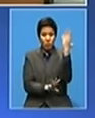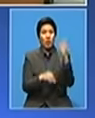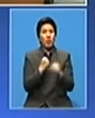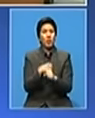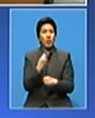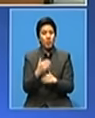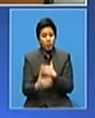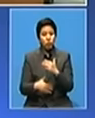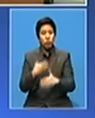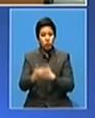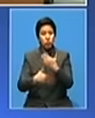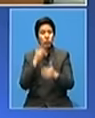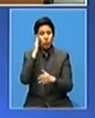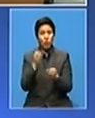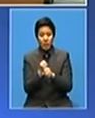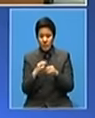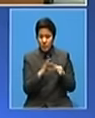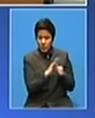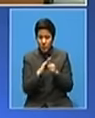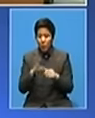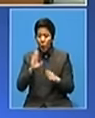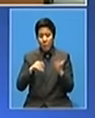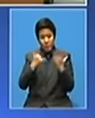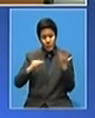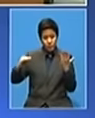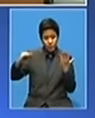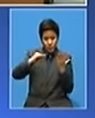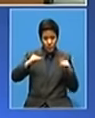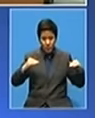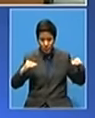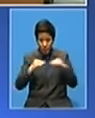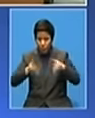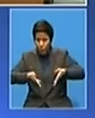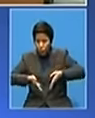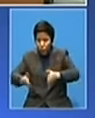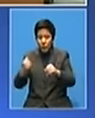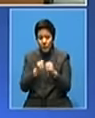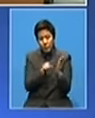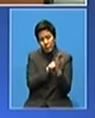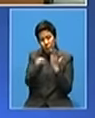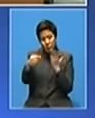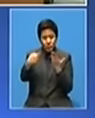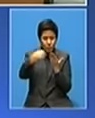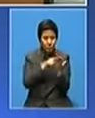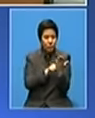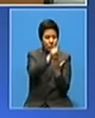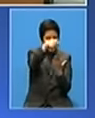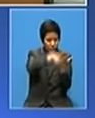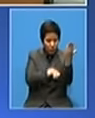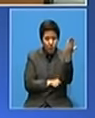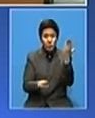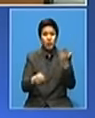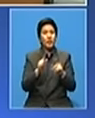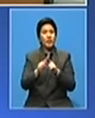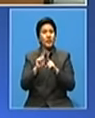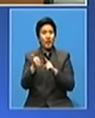พัฒนาพื้นที่ที่เป็นจุดเชื่อมต่อให้ควบคู่กันไปอันนี้ก็ต้องเชื่อมโยงกับเศรษฐกิจชุมชนนะครับของแต่ละจังหวัดด้วยนะครับก่อนที่จะไป